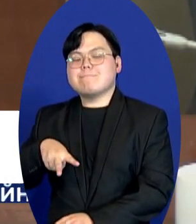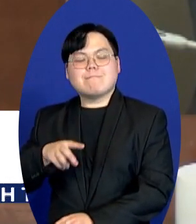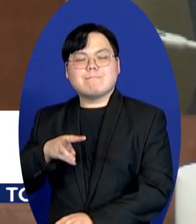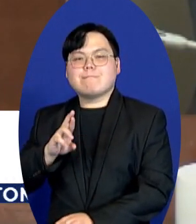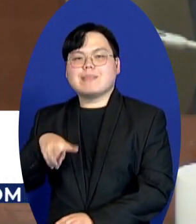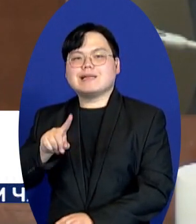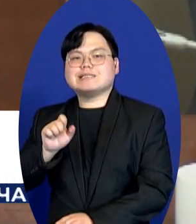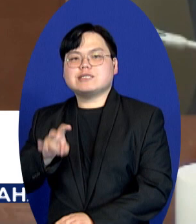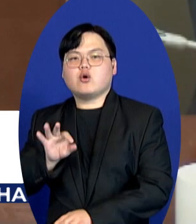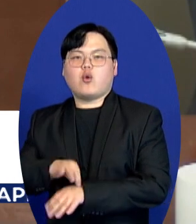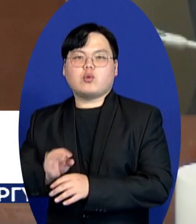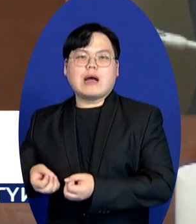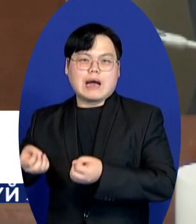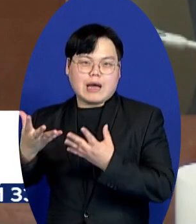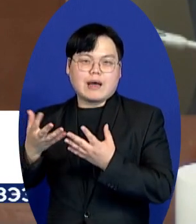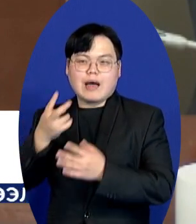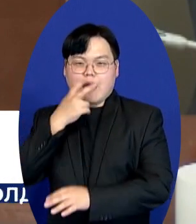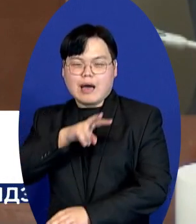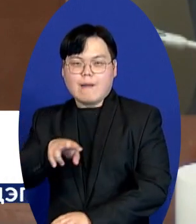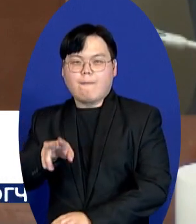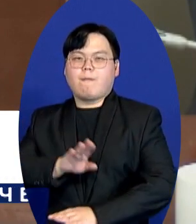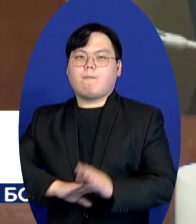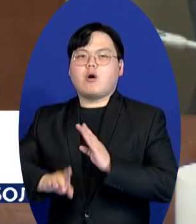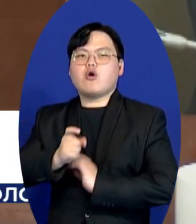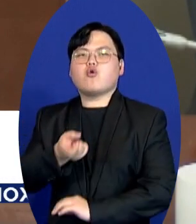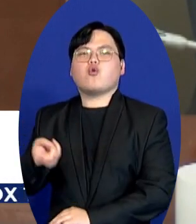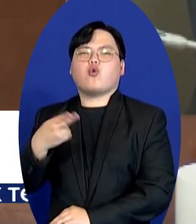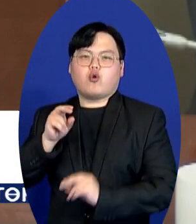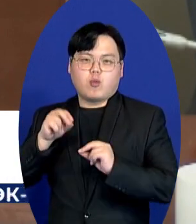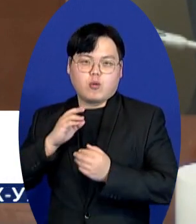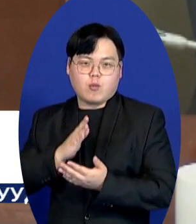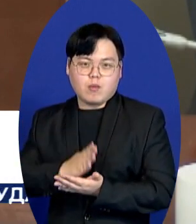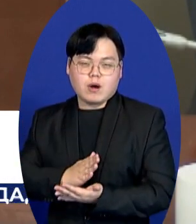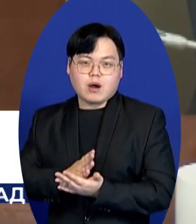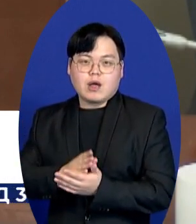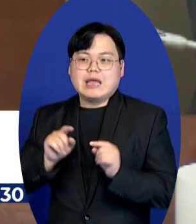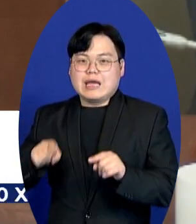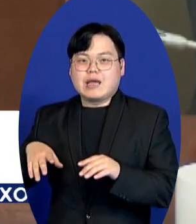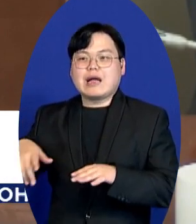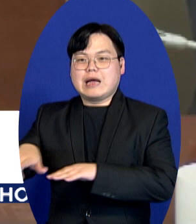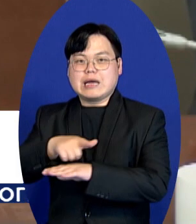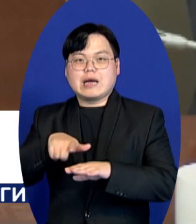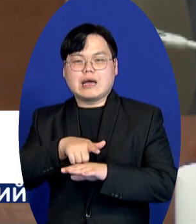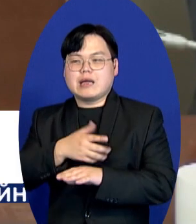Ингээд одоо байдал нөхцөл бол одоо маш хүнд болчлоо. Тийм учраас аашгүй одоо энэ бүс нутг руу тав хүн анхаарах шаардлагатай